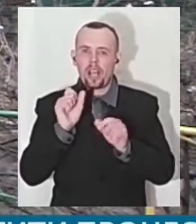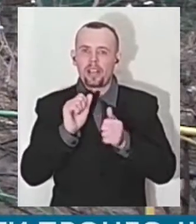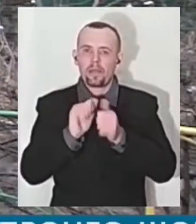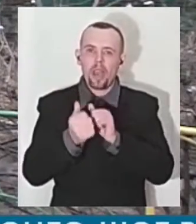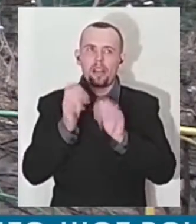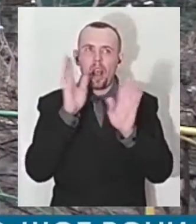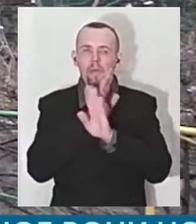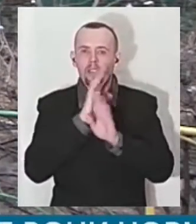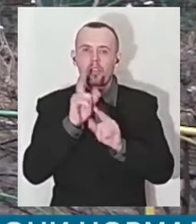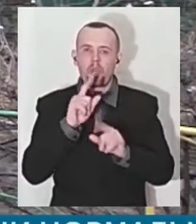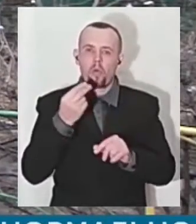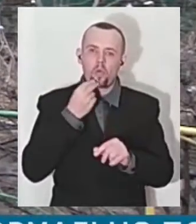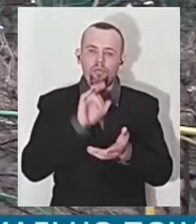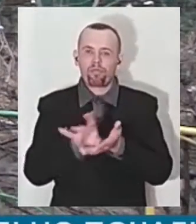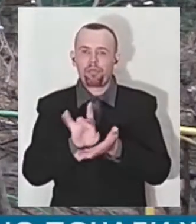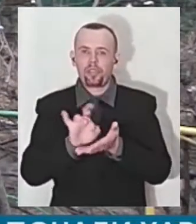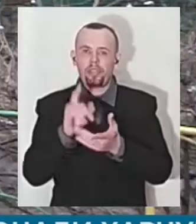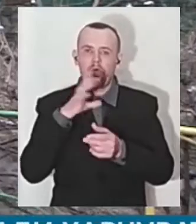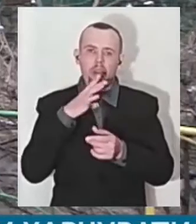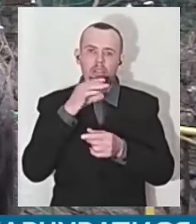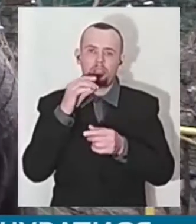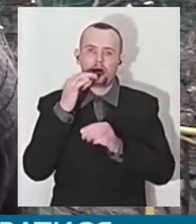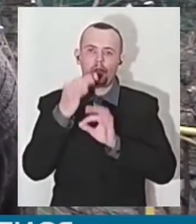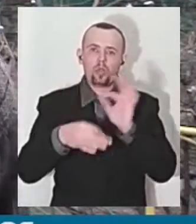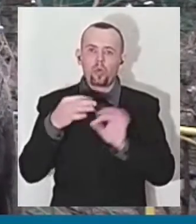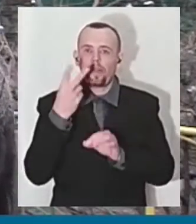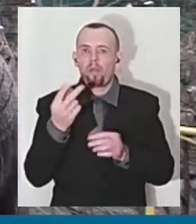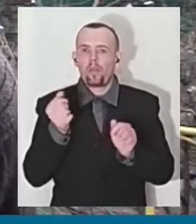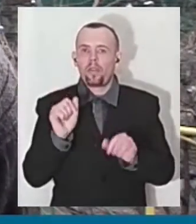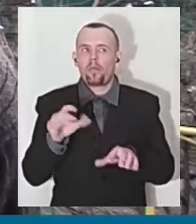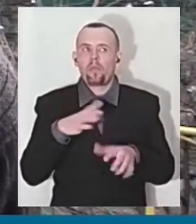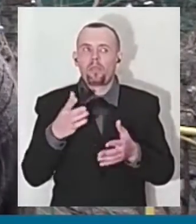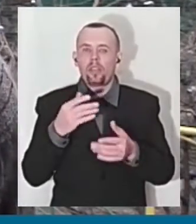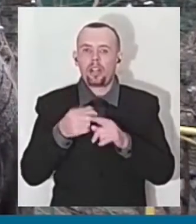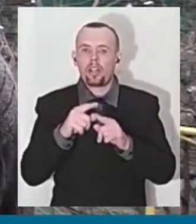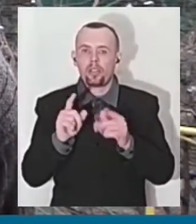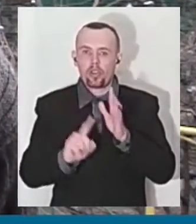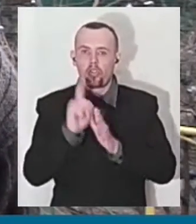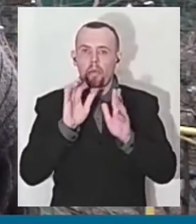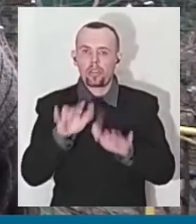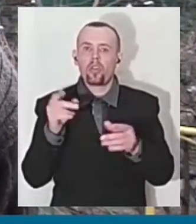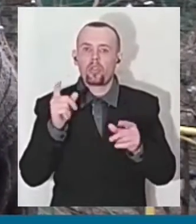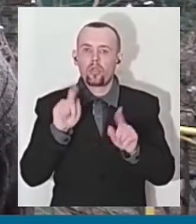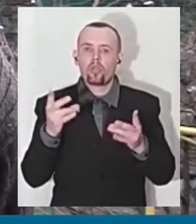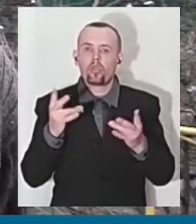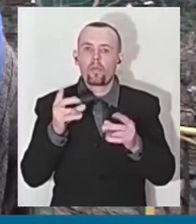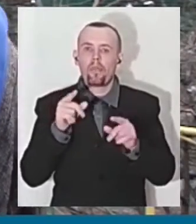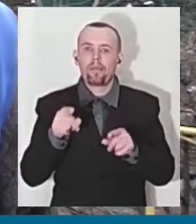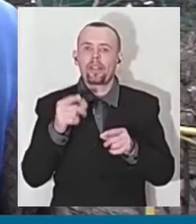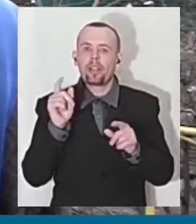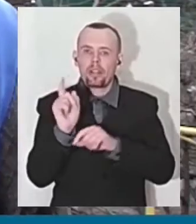кушать там сутки, двое. Вот, то есть надо запустить процесс, чтобы они нормально